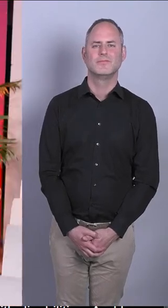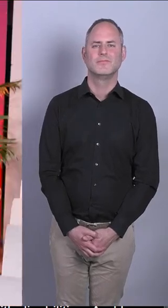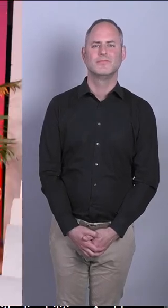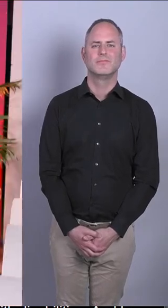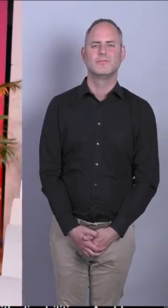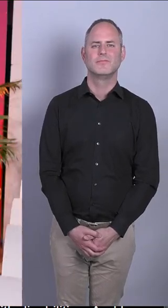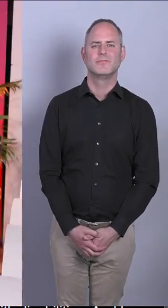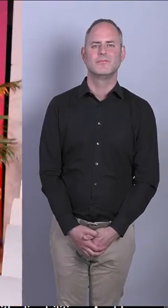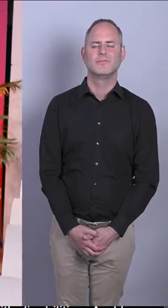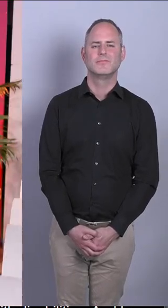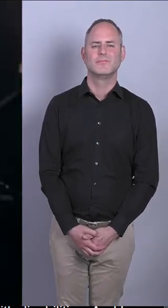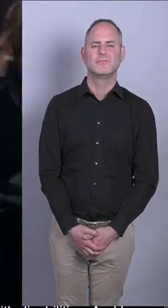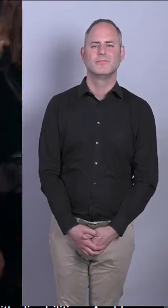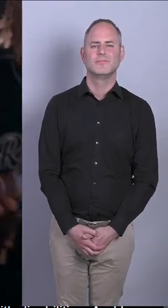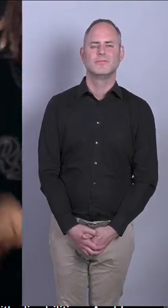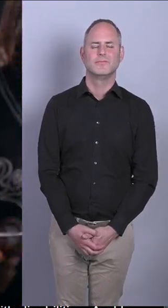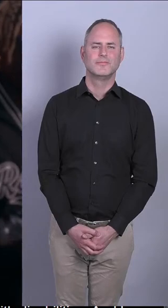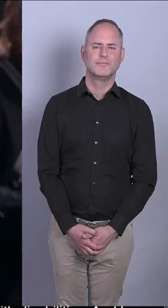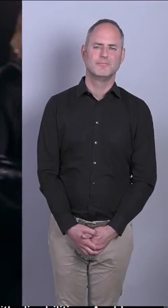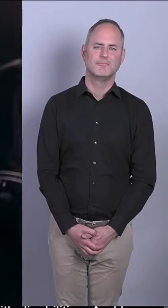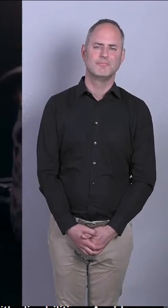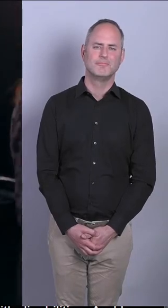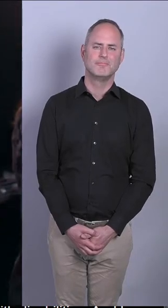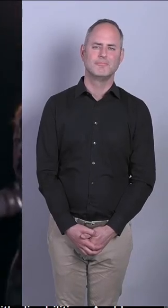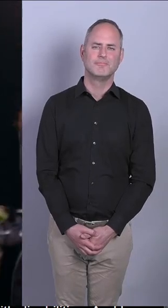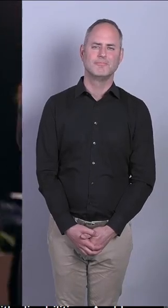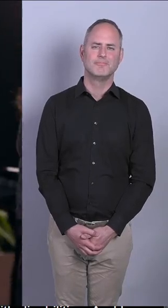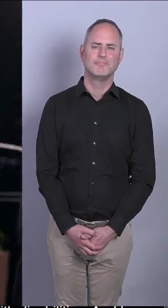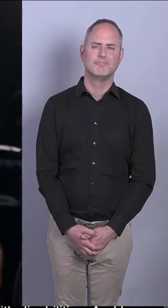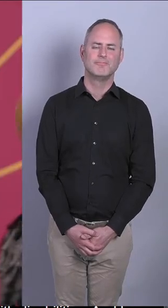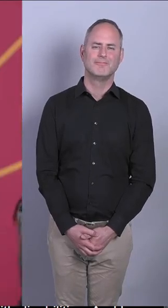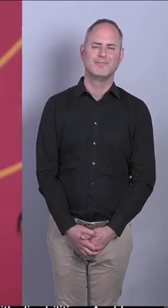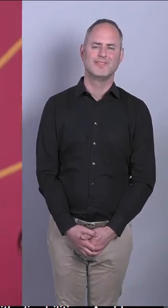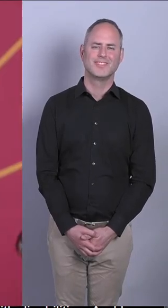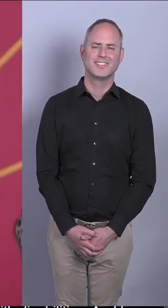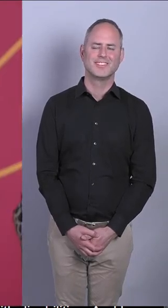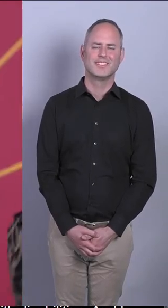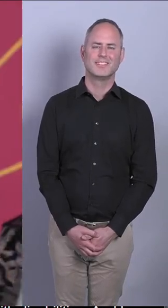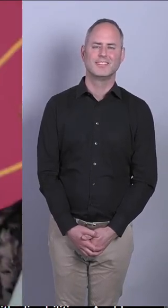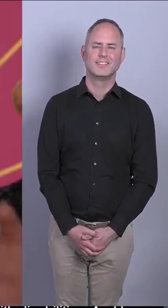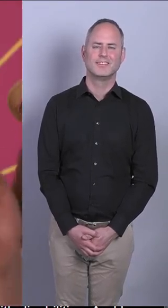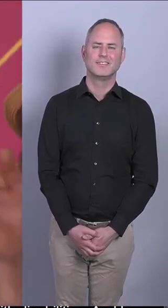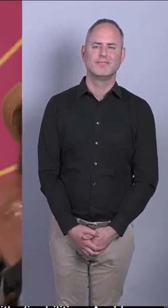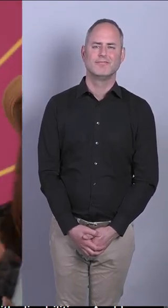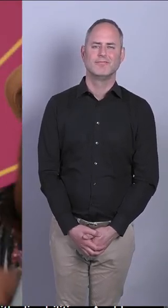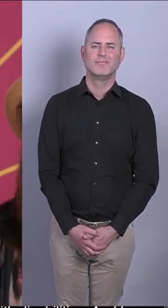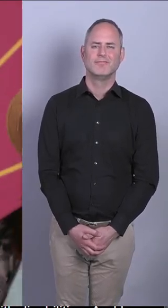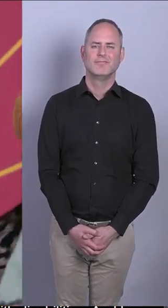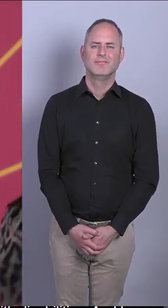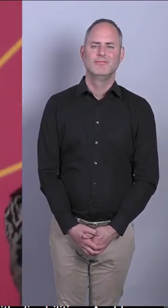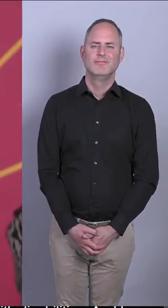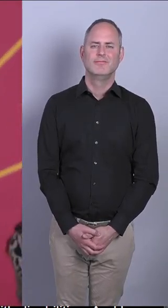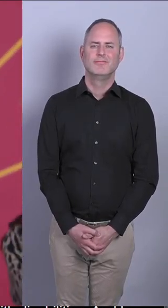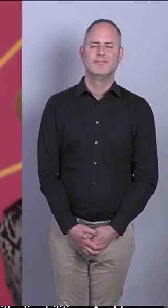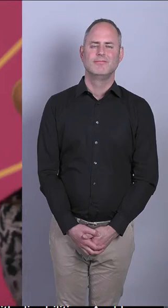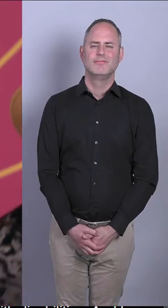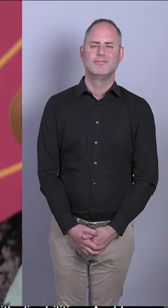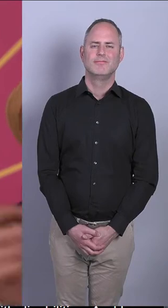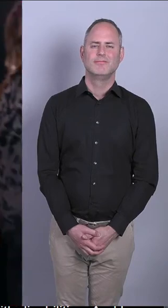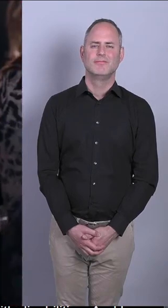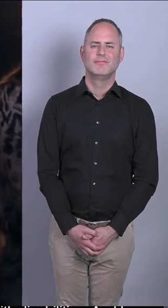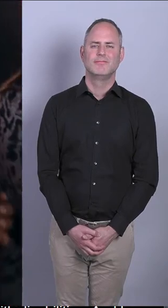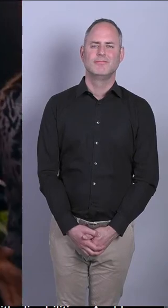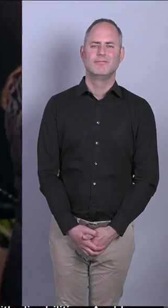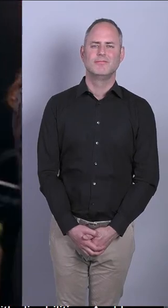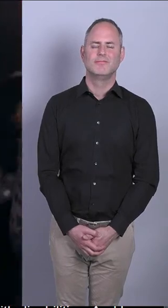wir sitzen alle in einem Boot. Keiner bleibt draußen in seiner Not. Eine Zukunft für alle, das macht Spaß. Das ist unser Ziel,